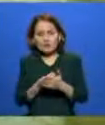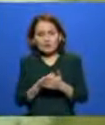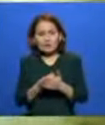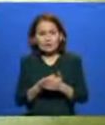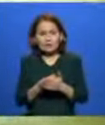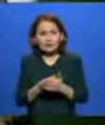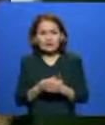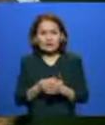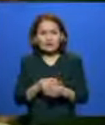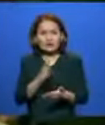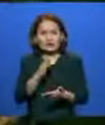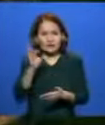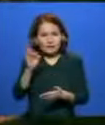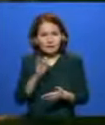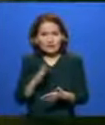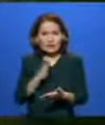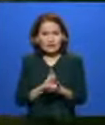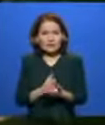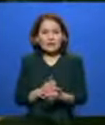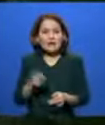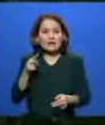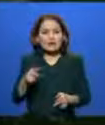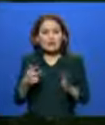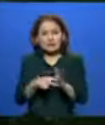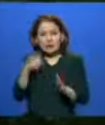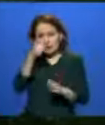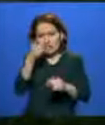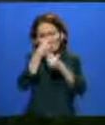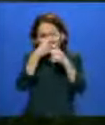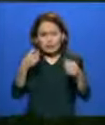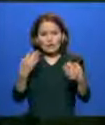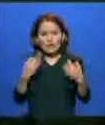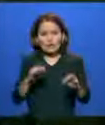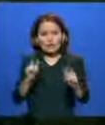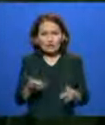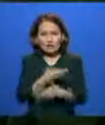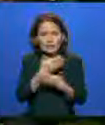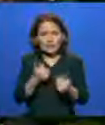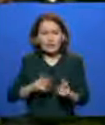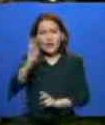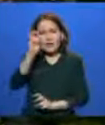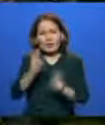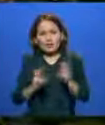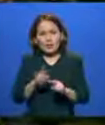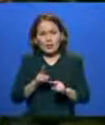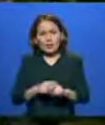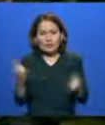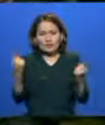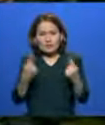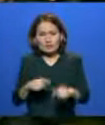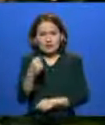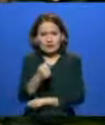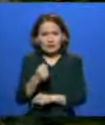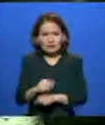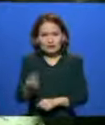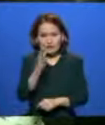Косовоның 2008 жылғы жария еткен тәуелсіздігін мойындамайды. Ал қаржы қиындығына тап болған комбинатқа банкротқа ұшырау қауіпі төніп тұр.